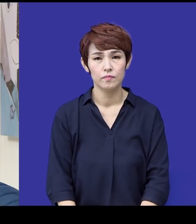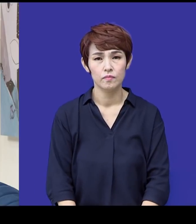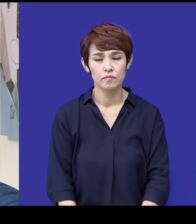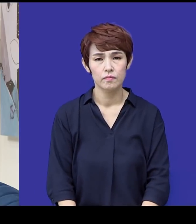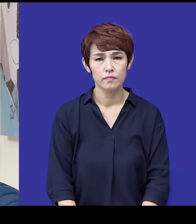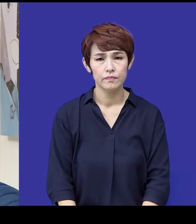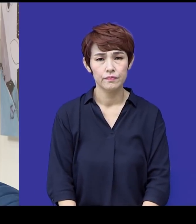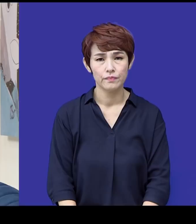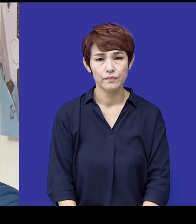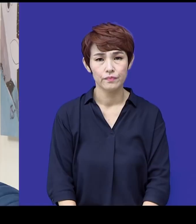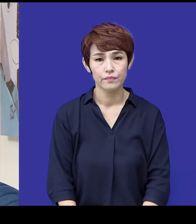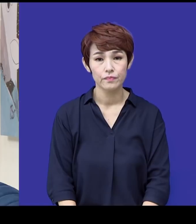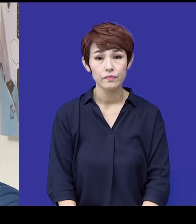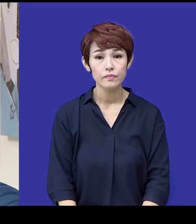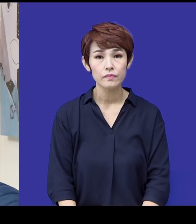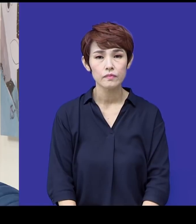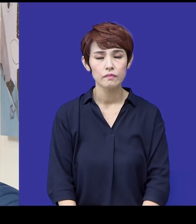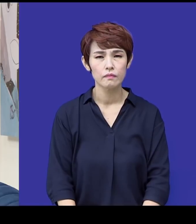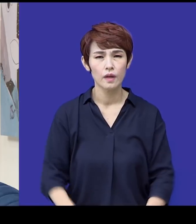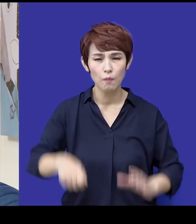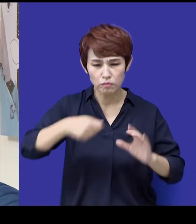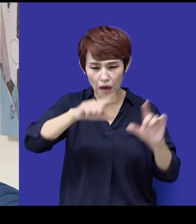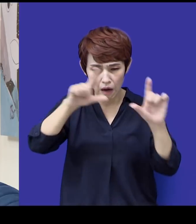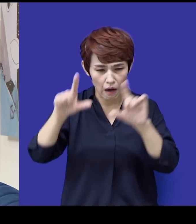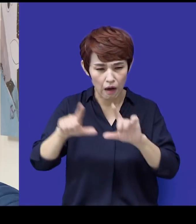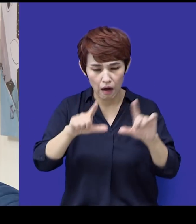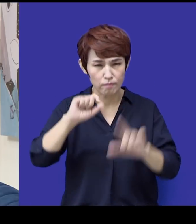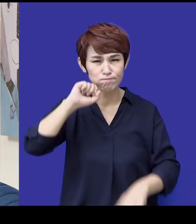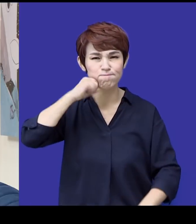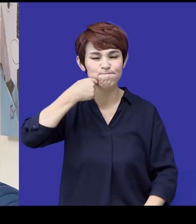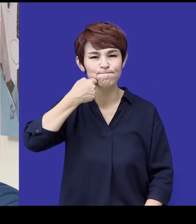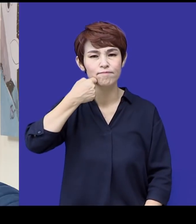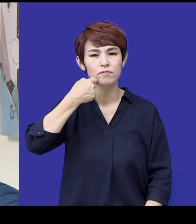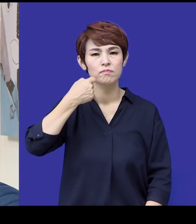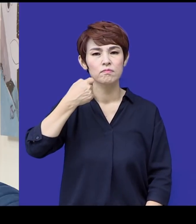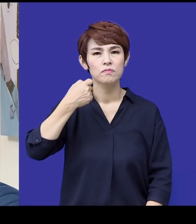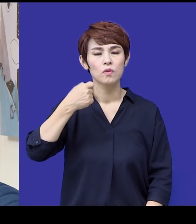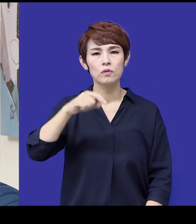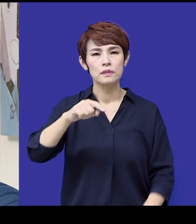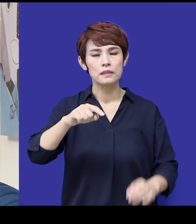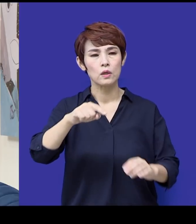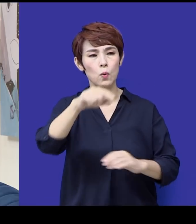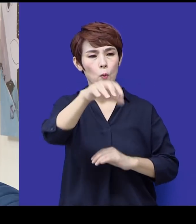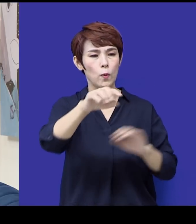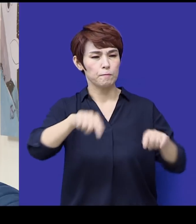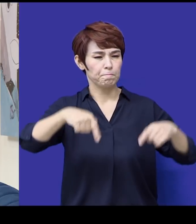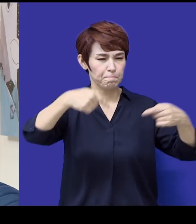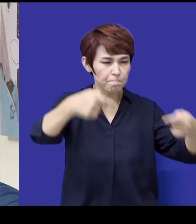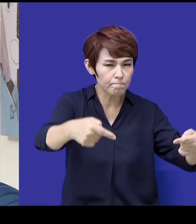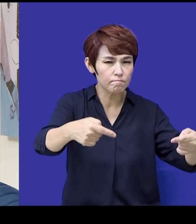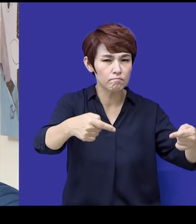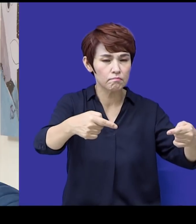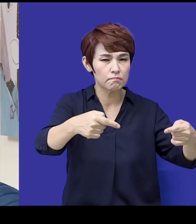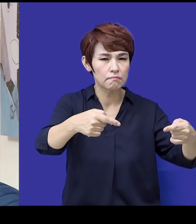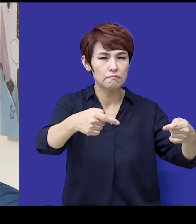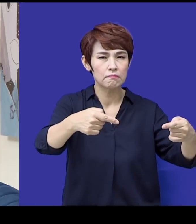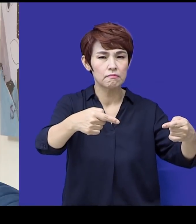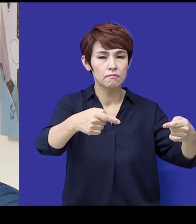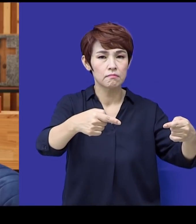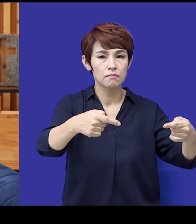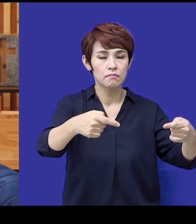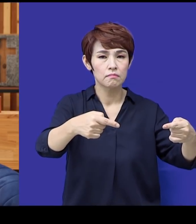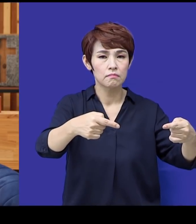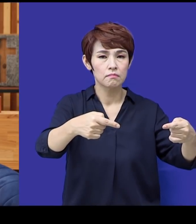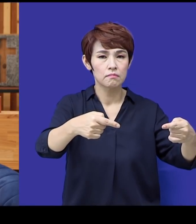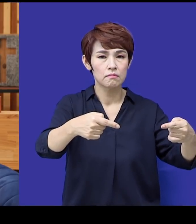그리고 이제 뭐 어디 이제 먹고 살기 힘드니까 이제 어디 가서 개척을 해서 하려고 하면은 그 동네 사람들이